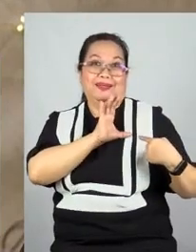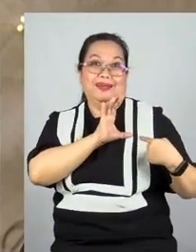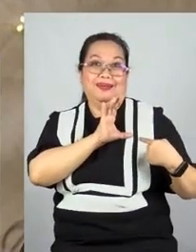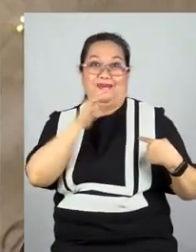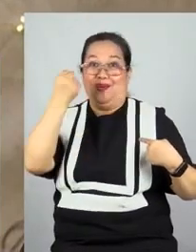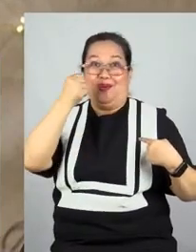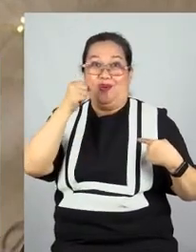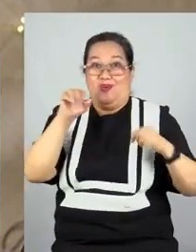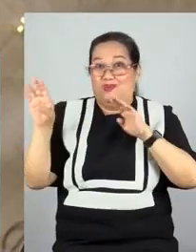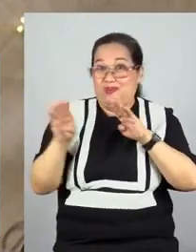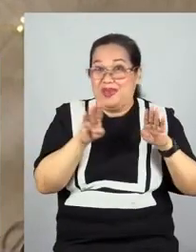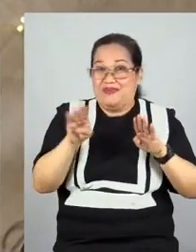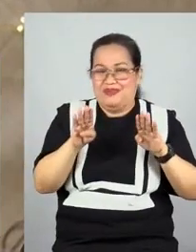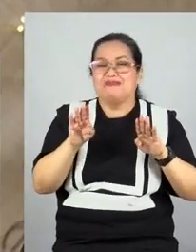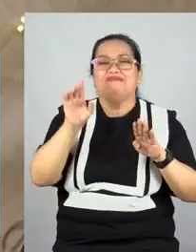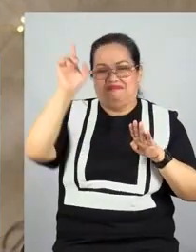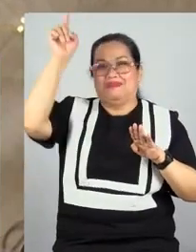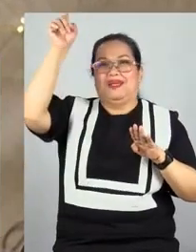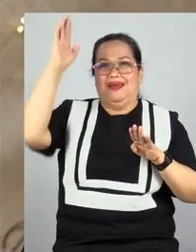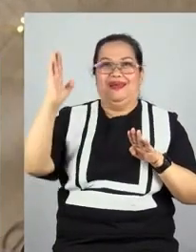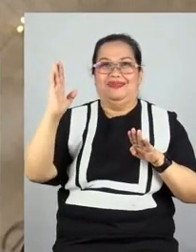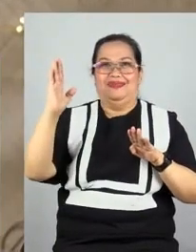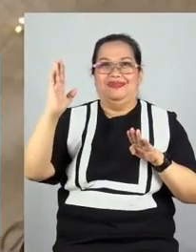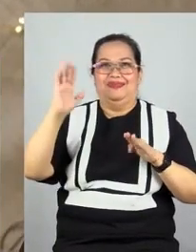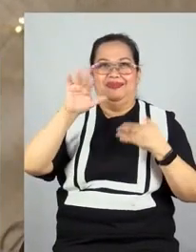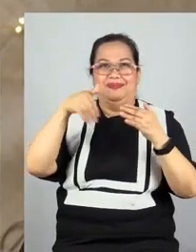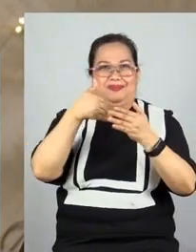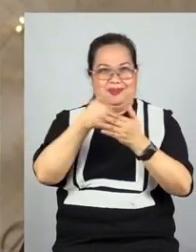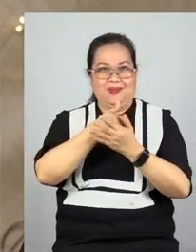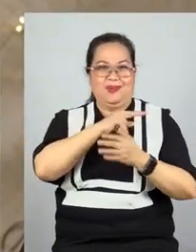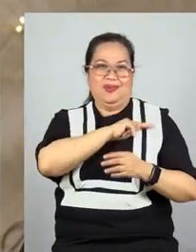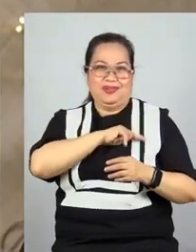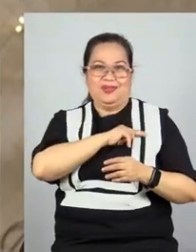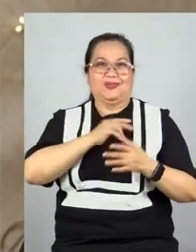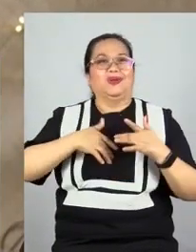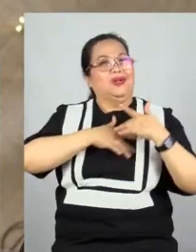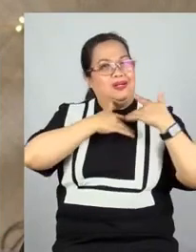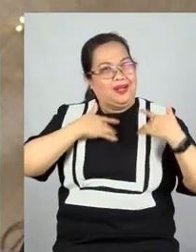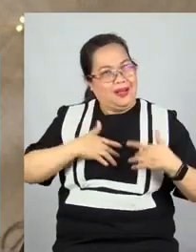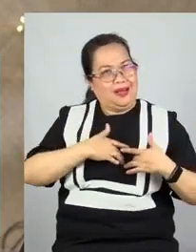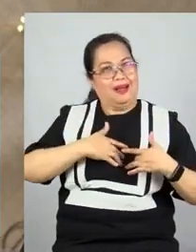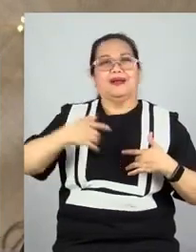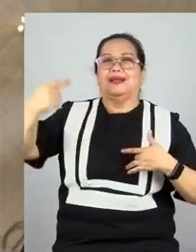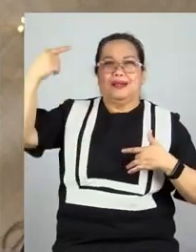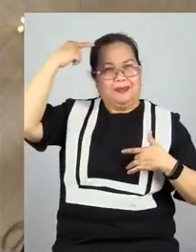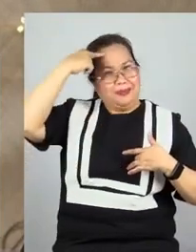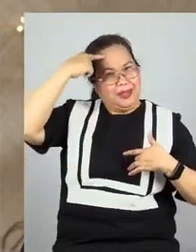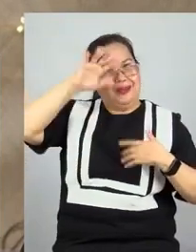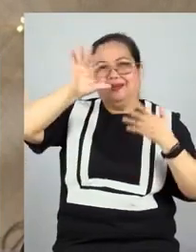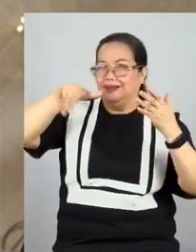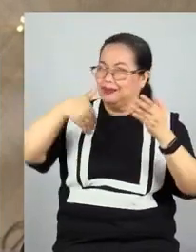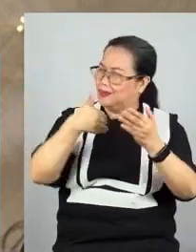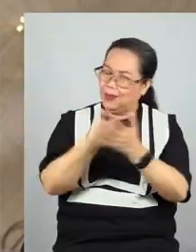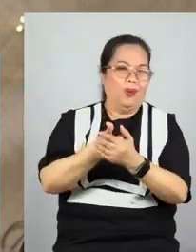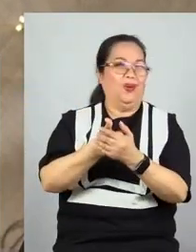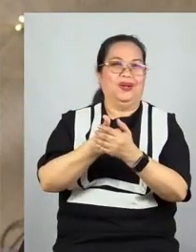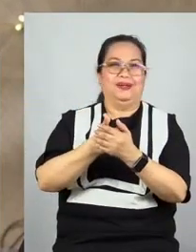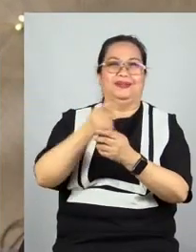kalikasan, ng kalakasan, ng puso, ng kalooban, ng kaisipan.